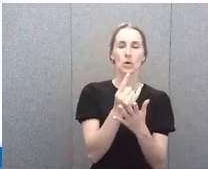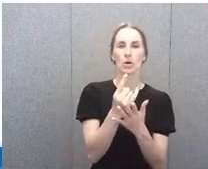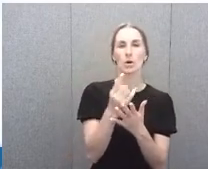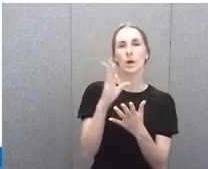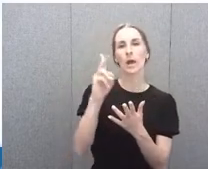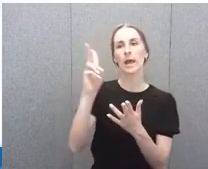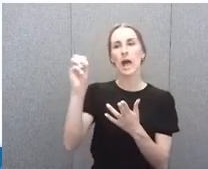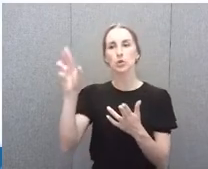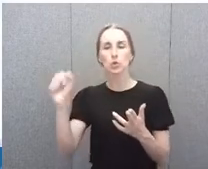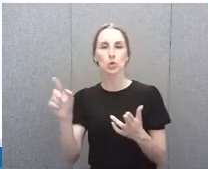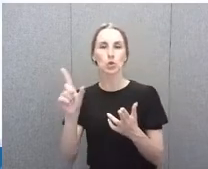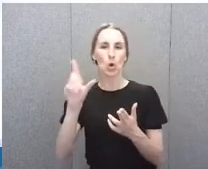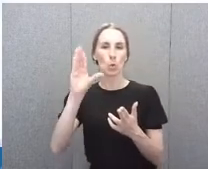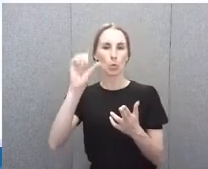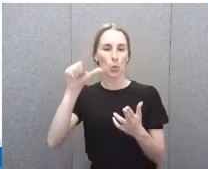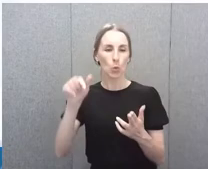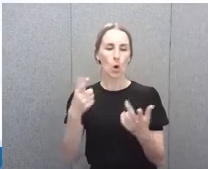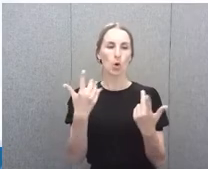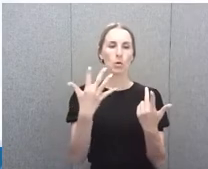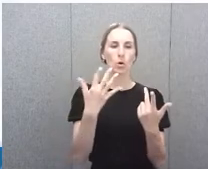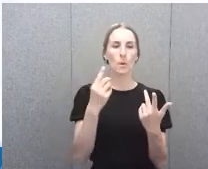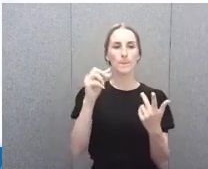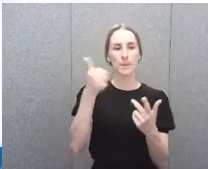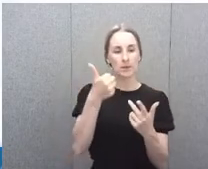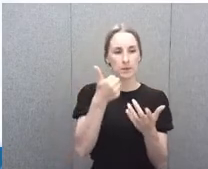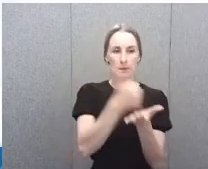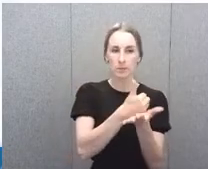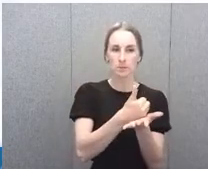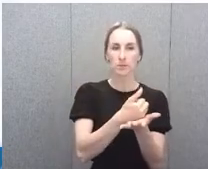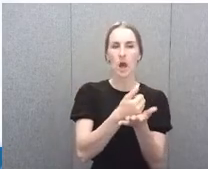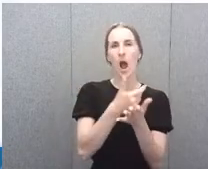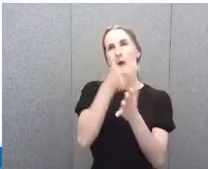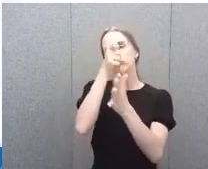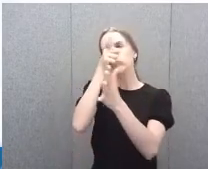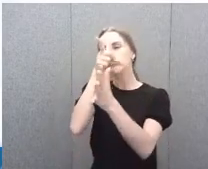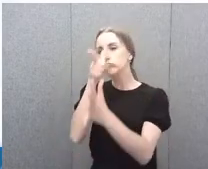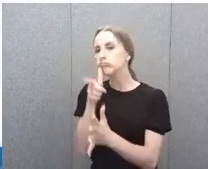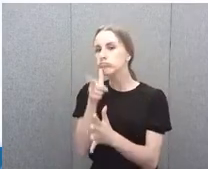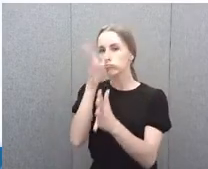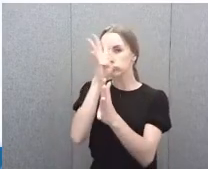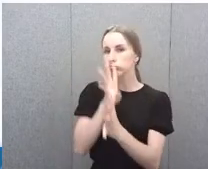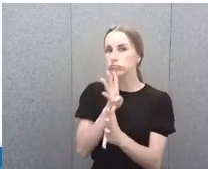детей. Я все еще страдаю за эту инициативу.